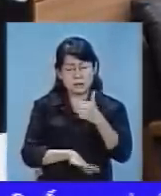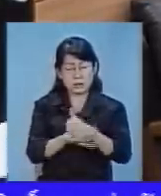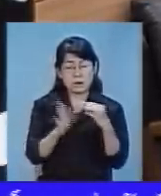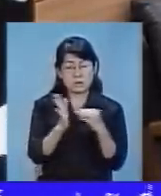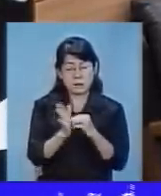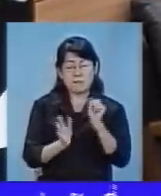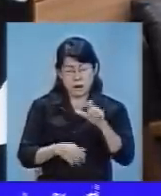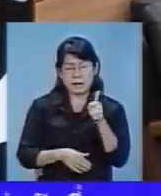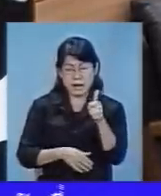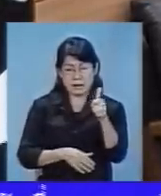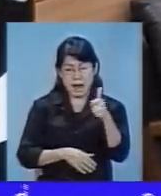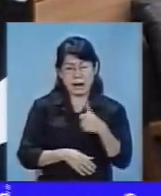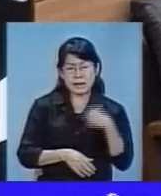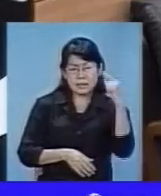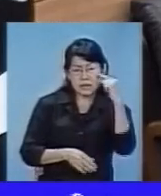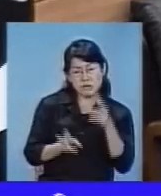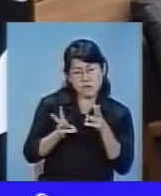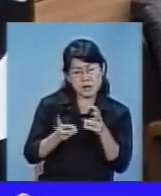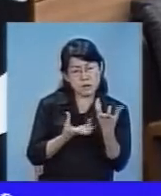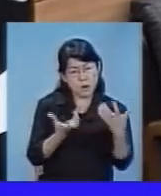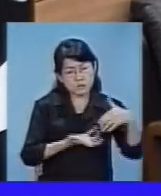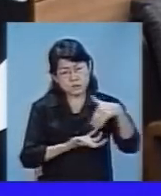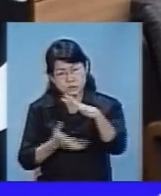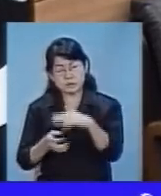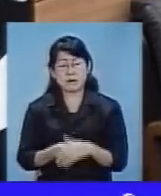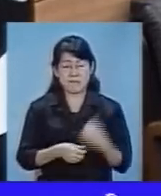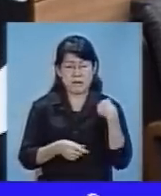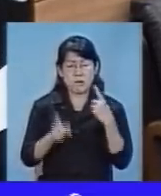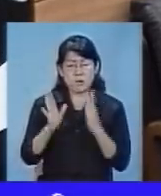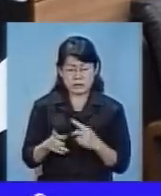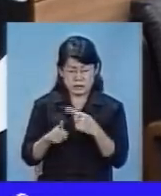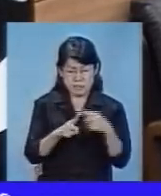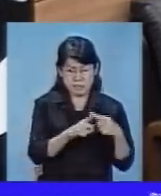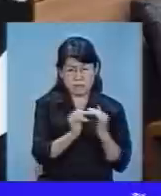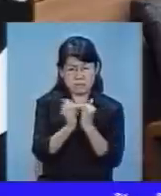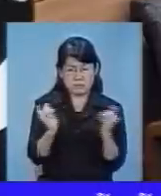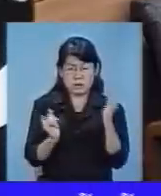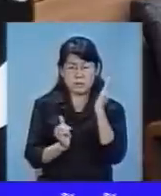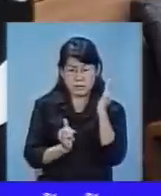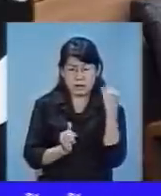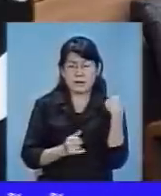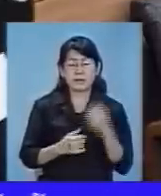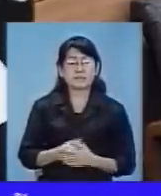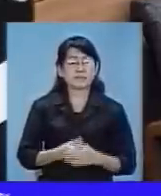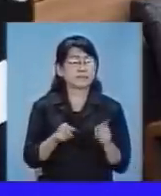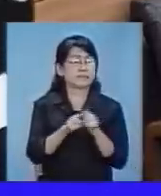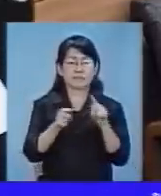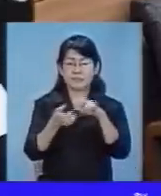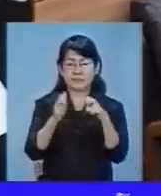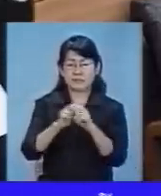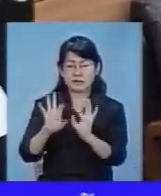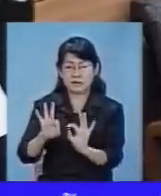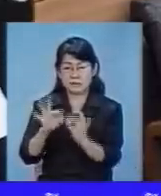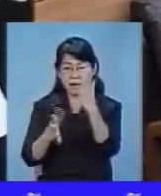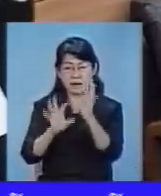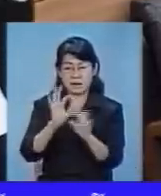เรียนว่ามีทั้งคนบาดเจ็บอยู่ในนั้นด้วยอีกอันหนึ่งนะครับเหตุเพลิงไหม้ที่ท่านบอกเนี่ยว่าไหม้ถึง